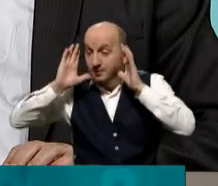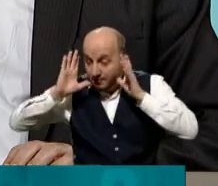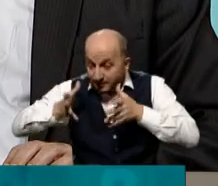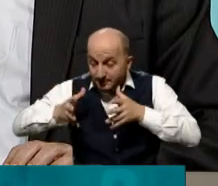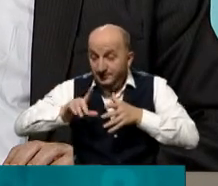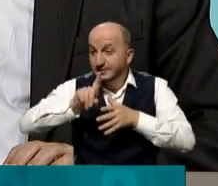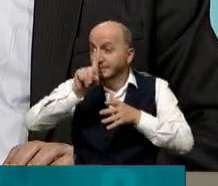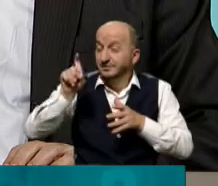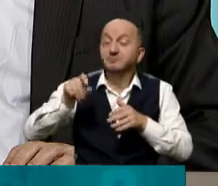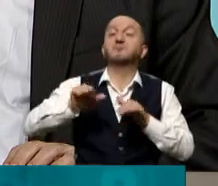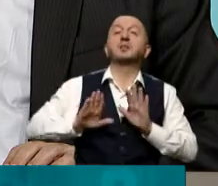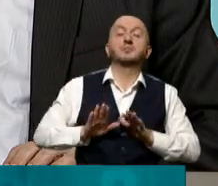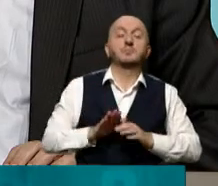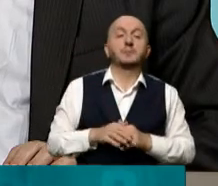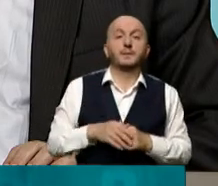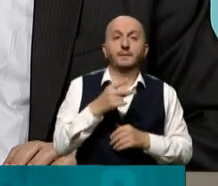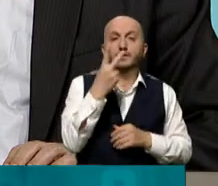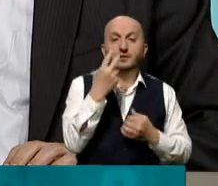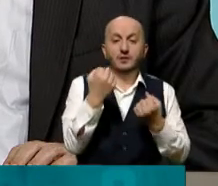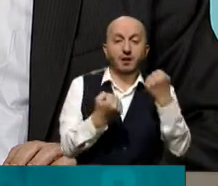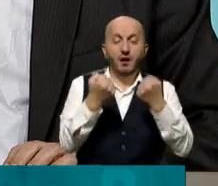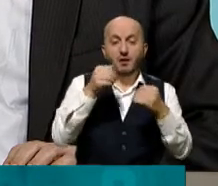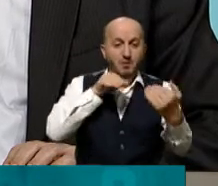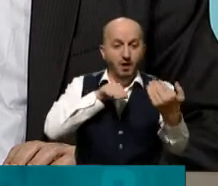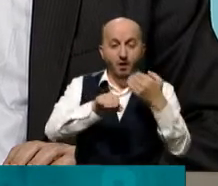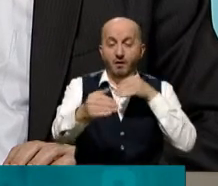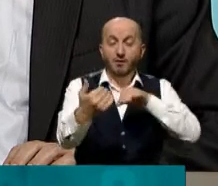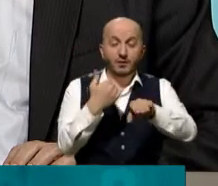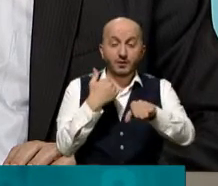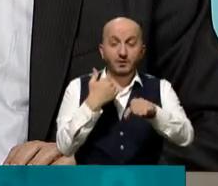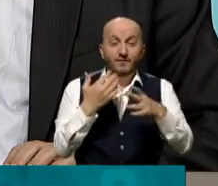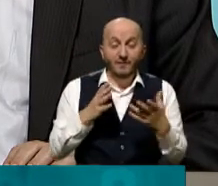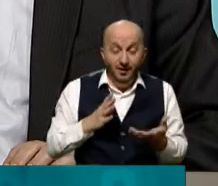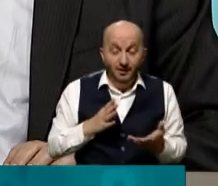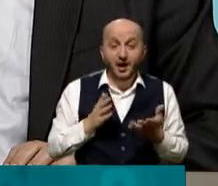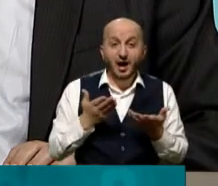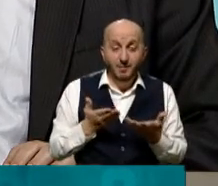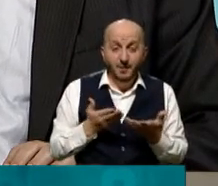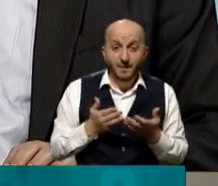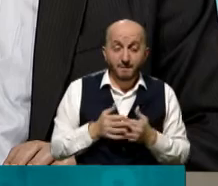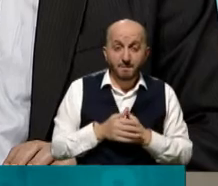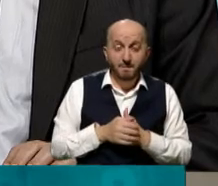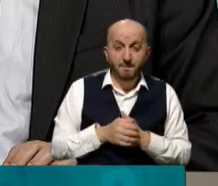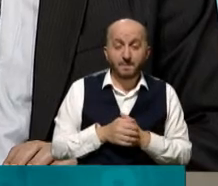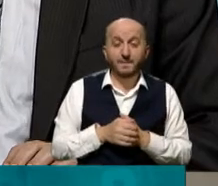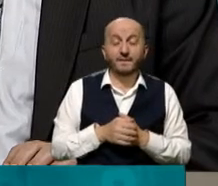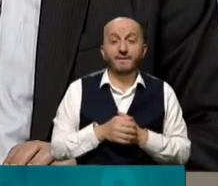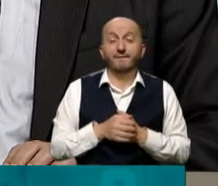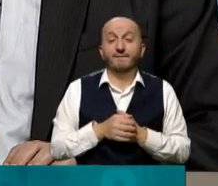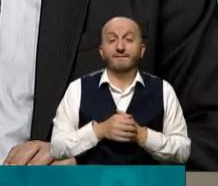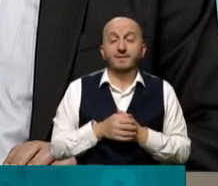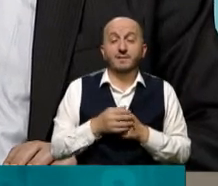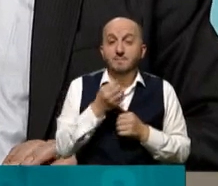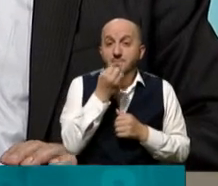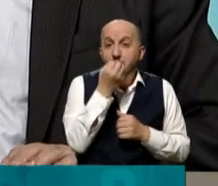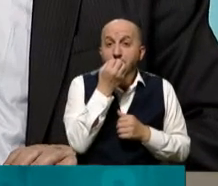şu kısmını merak ettim. Evet, iki araba geçecek kadar park var ama orası mesela bir araç yolu umuma olarak kullanılmıyorsa, mesela parka ait